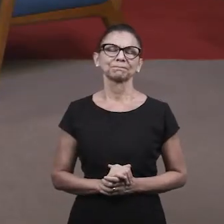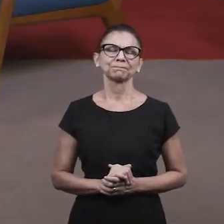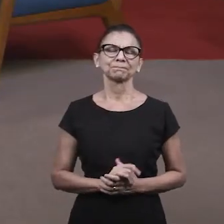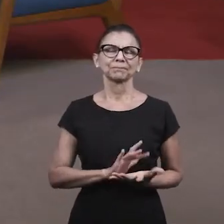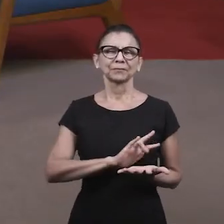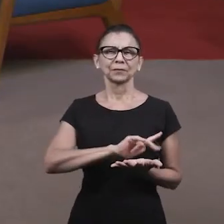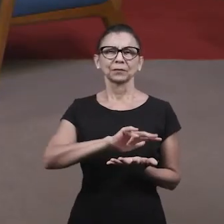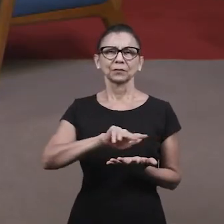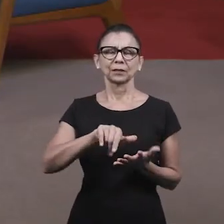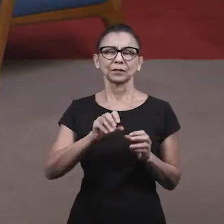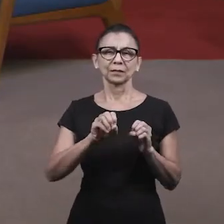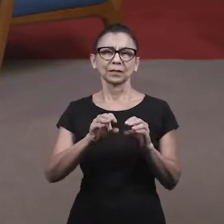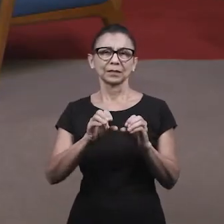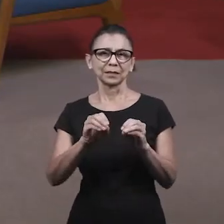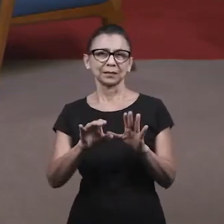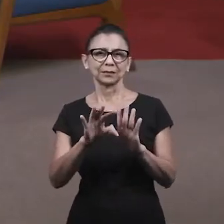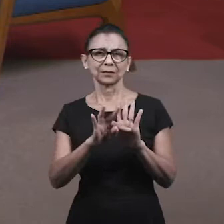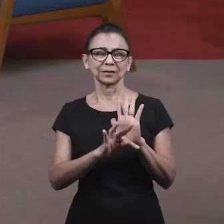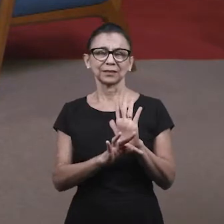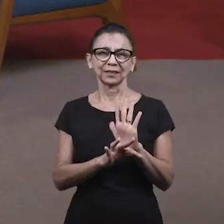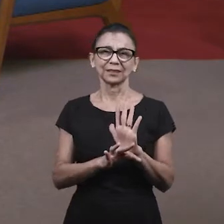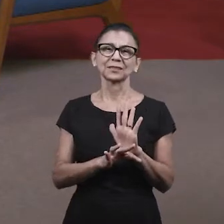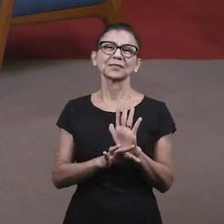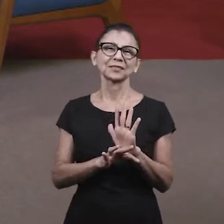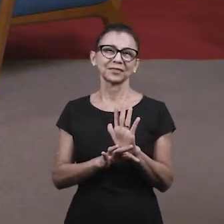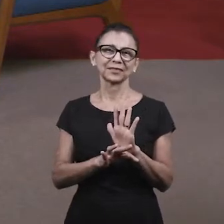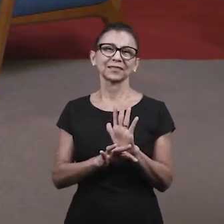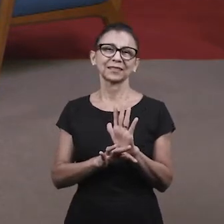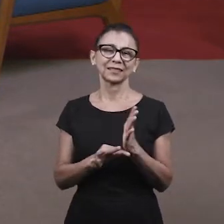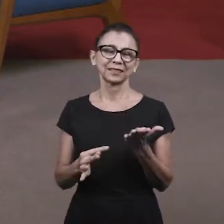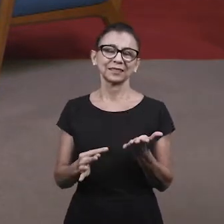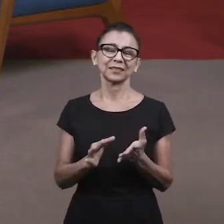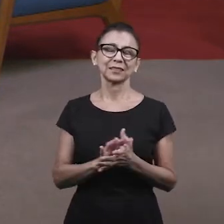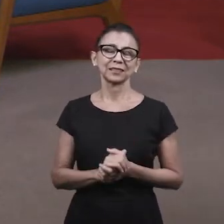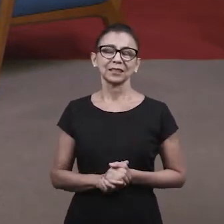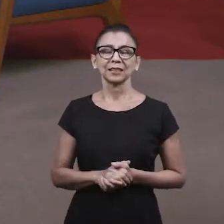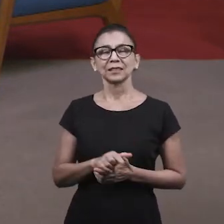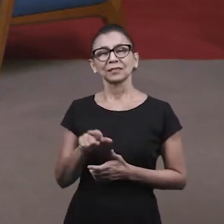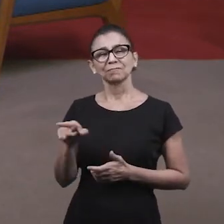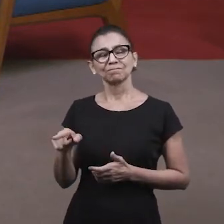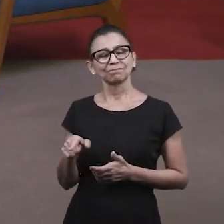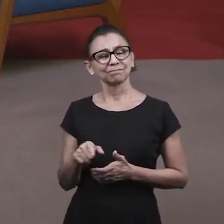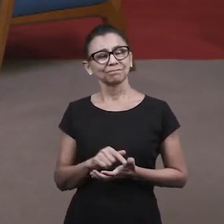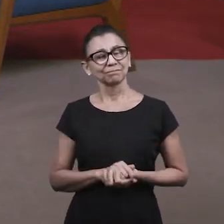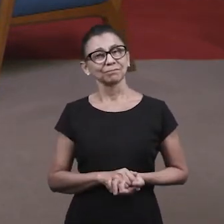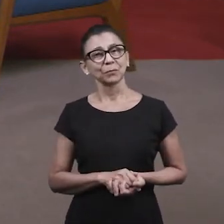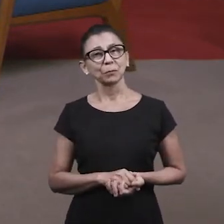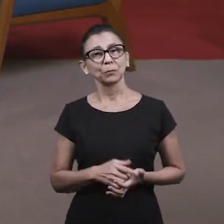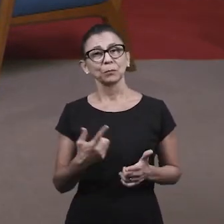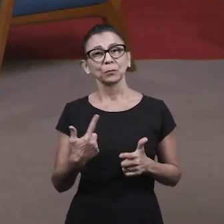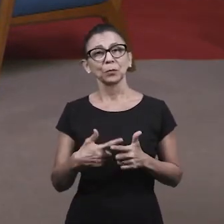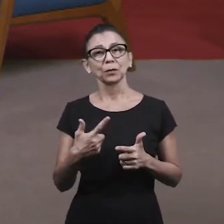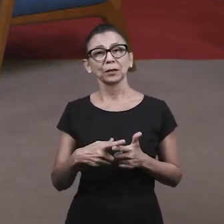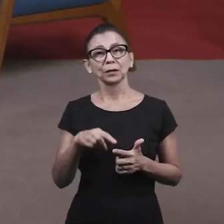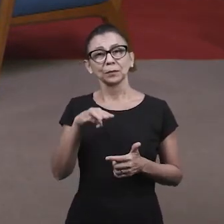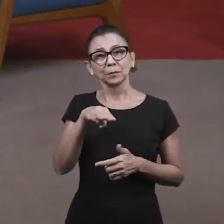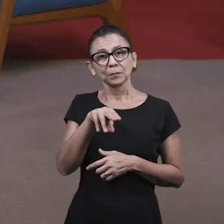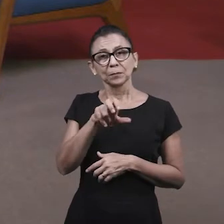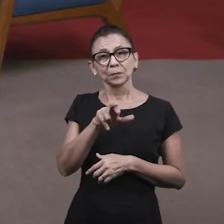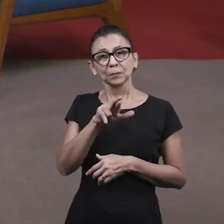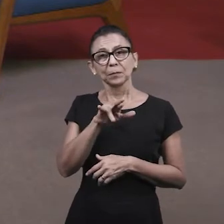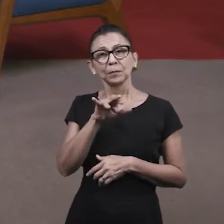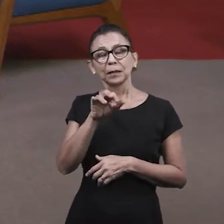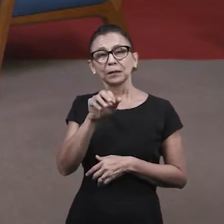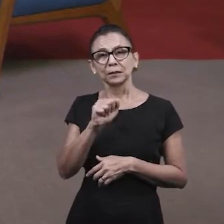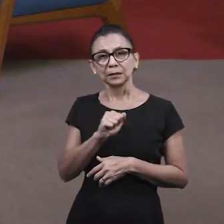cette expérience, le mariage, n'est-ce pas? Pourquoi vous cherchez celui qui vit? Pourquoi vous cherchez parmi les morts celui qui